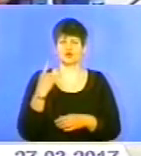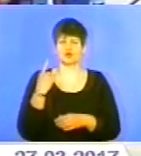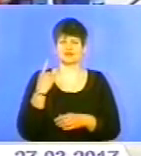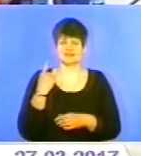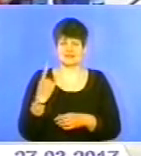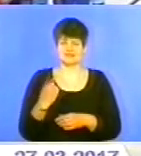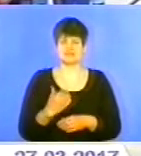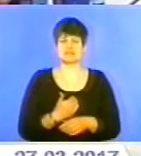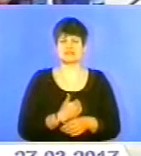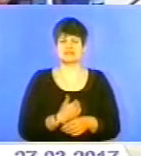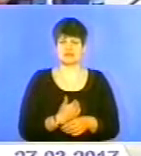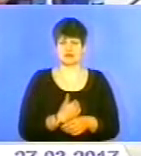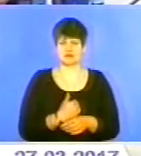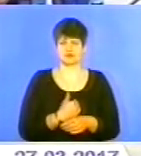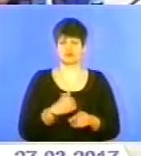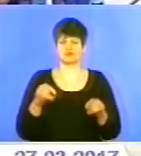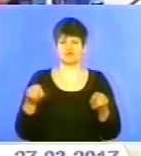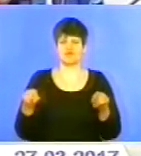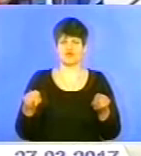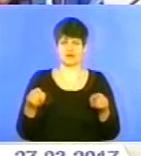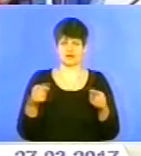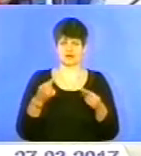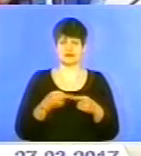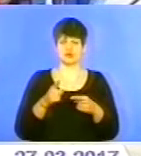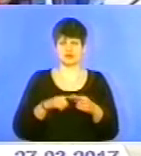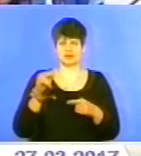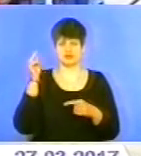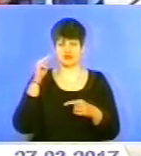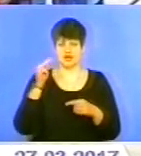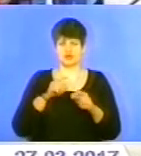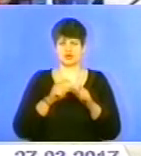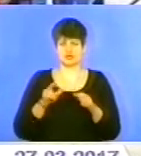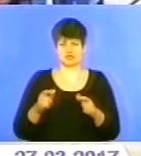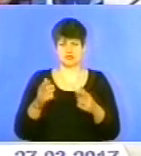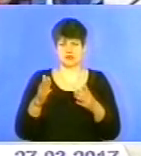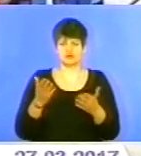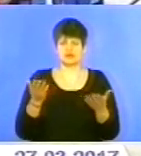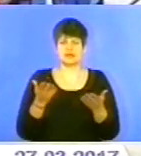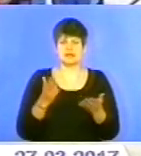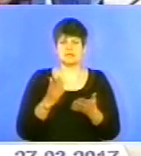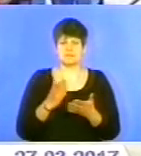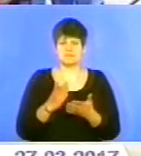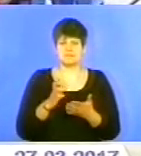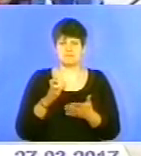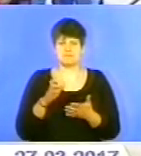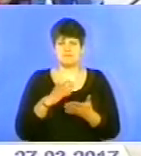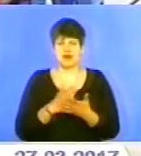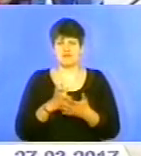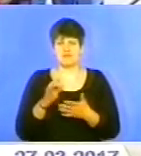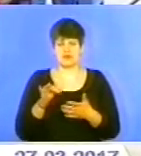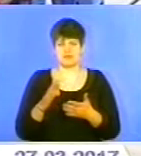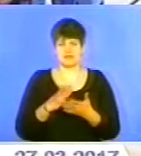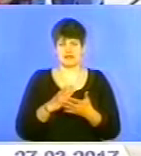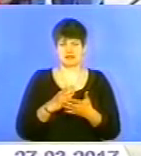із ініціаторів, засновників створення цього навчального закладу, який би мав мати глибоко